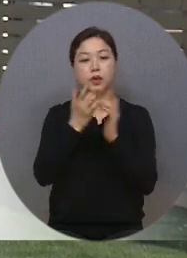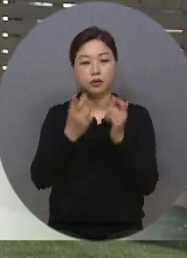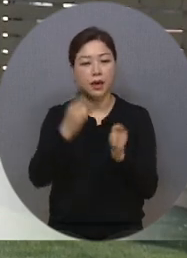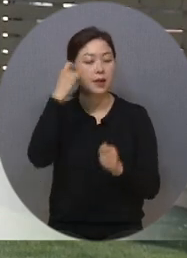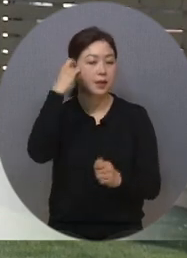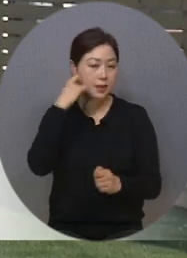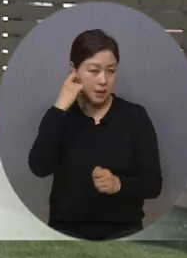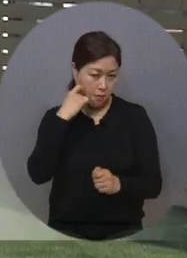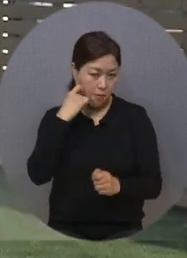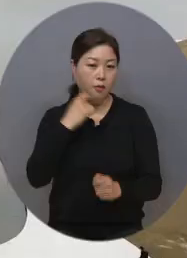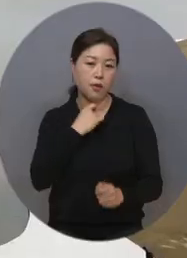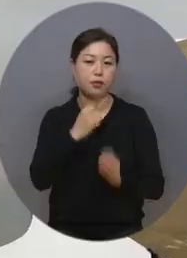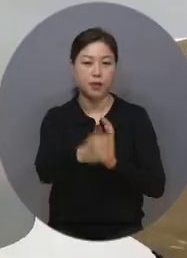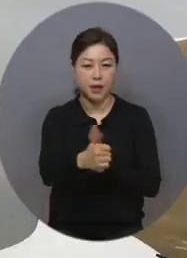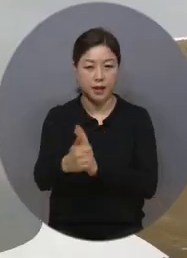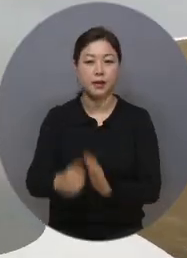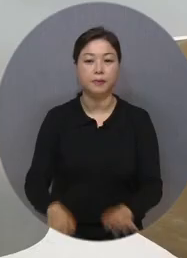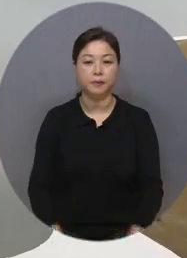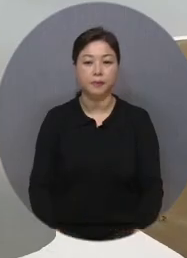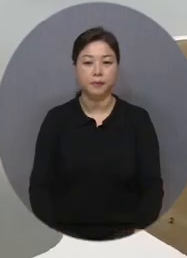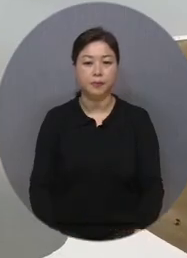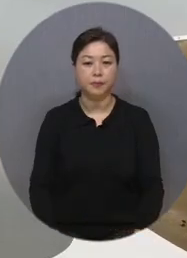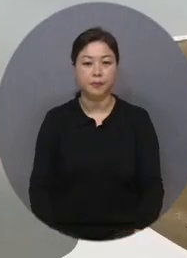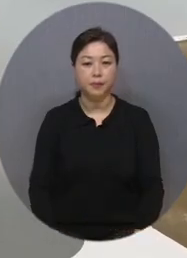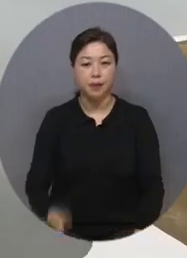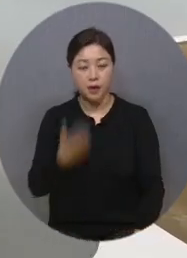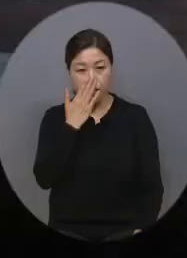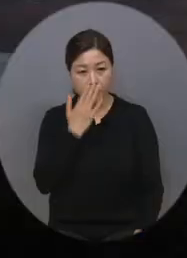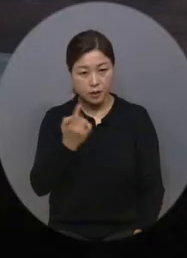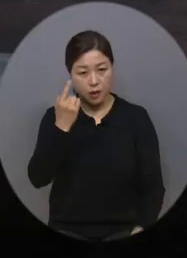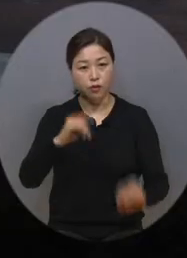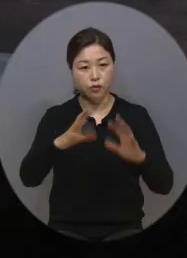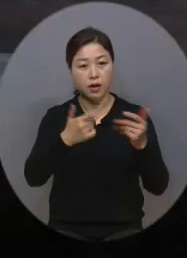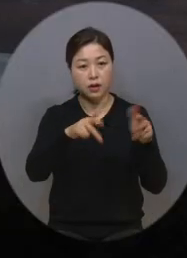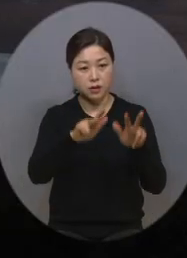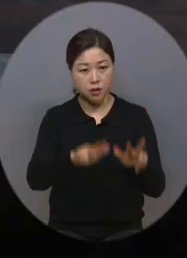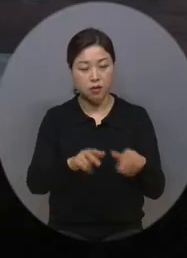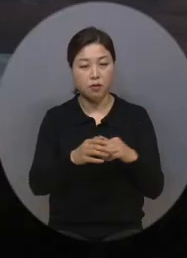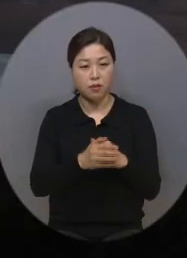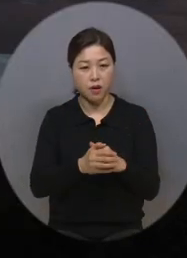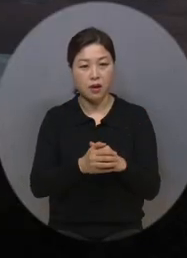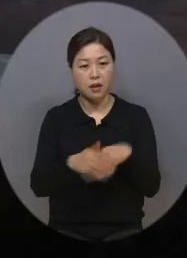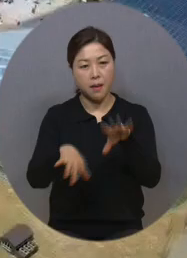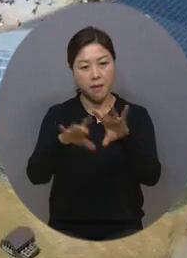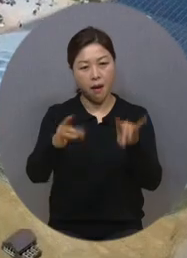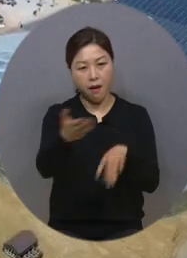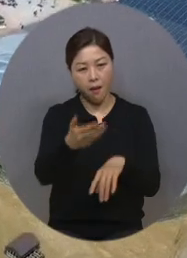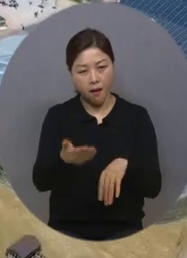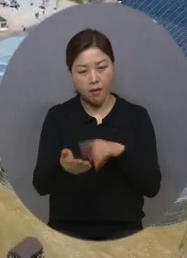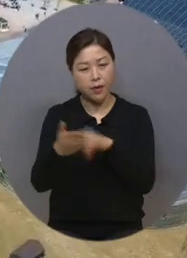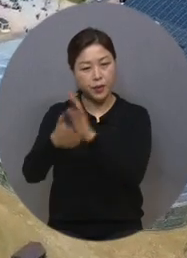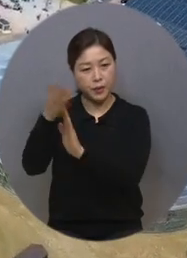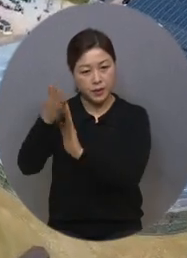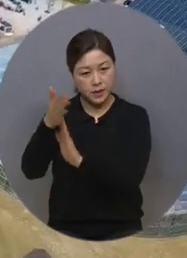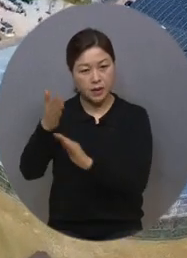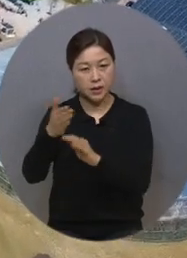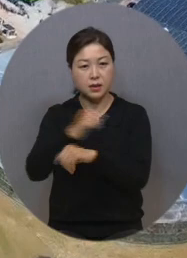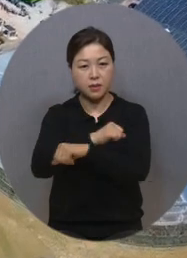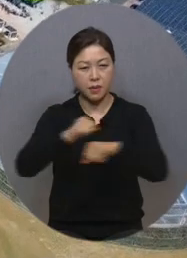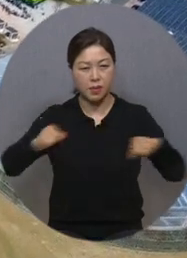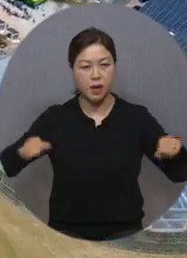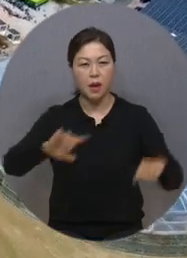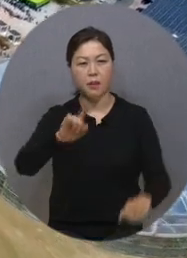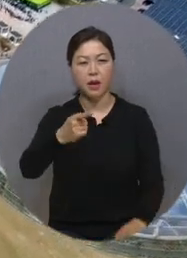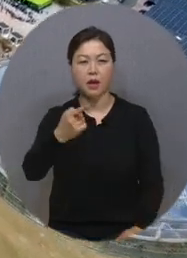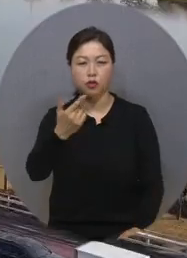가셨으면 참 좋겠습니다. 순천만 국가정원과 순천만 습지, 도심까지 193헥타르에 달하는